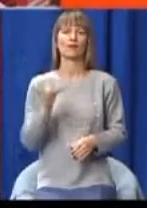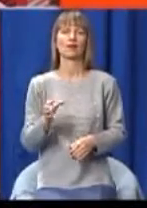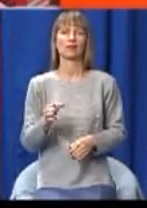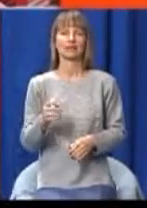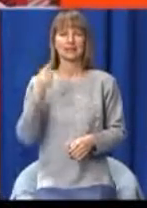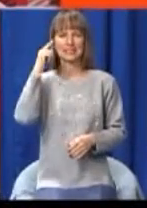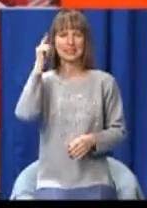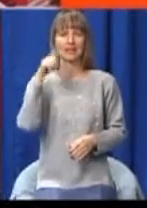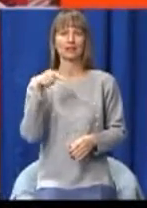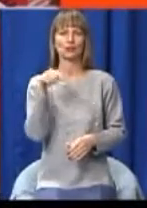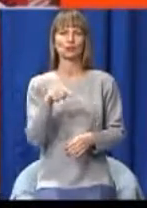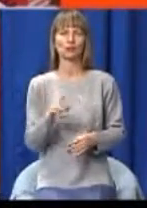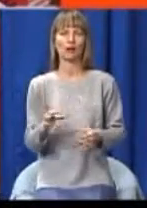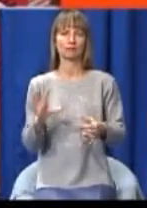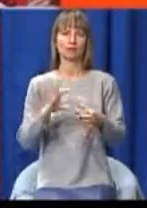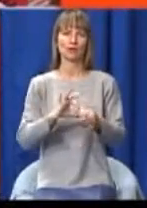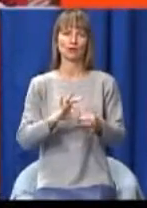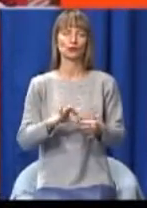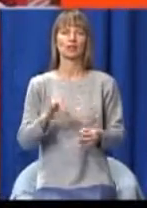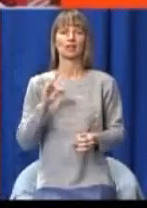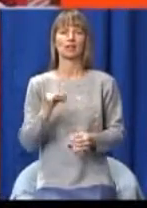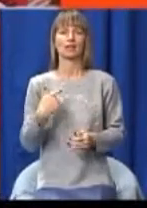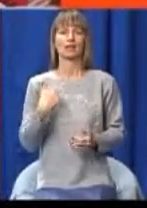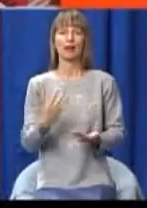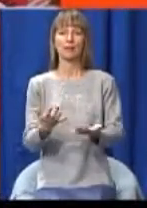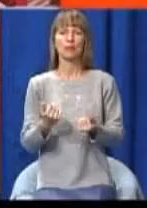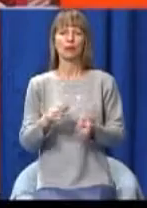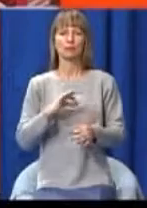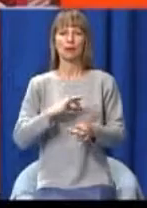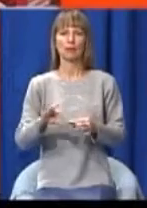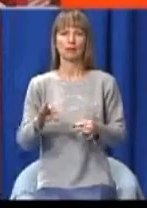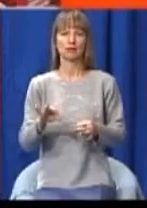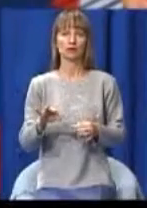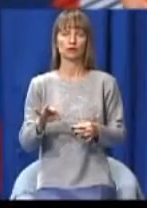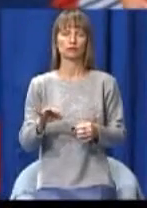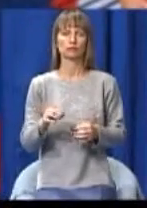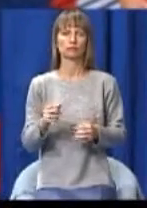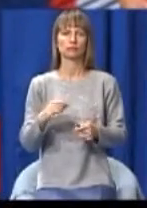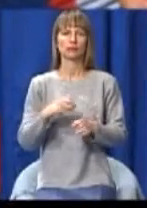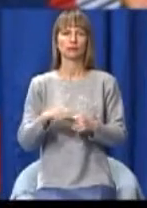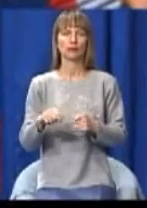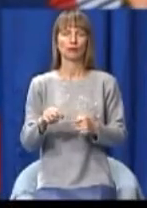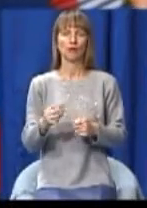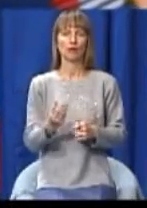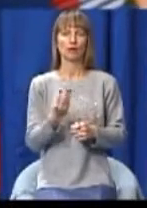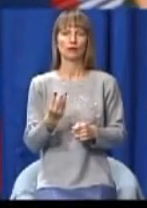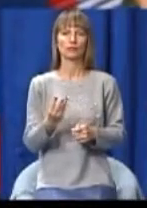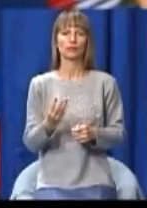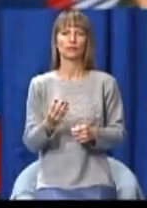наукові знання сюди підключили, і я беру запальничку, підпалюємо, оп.